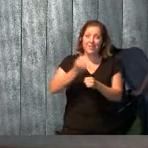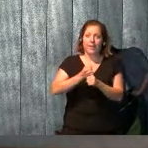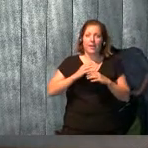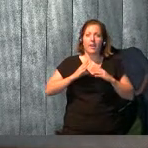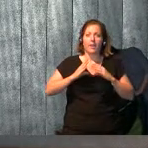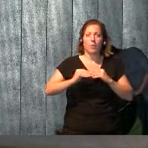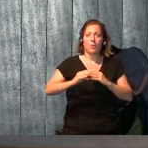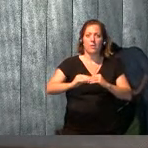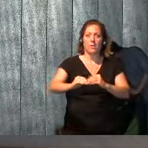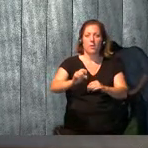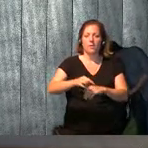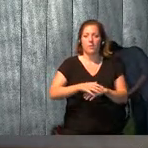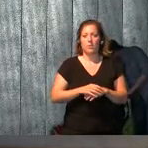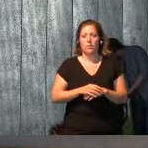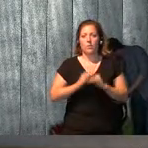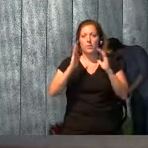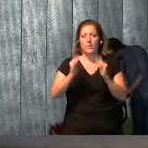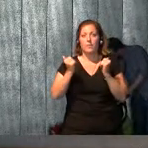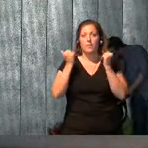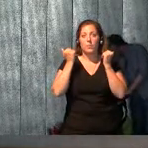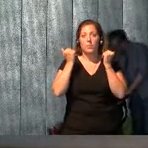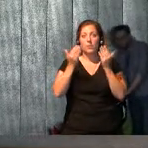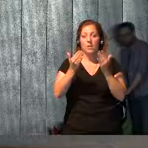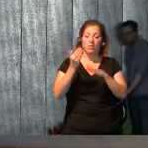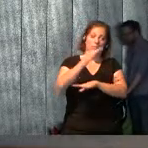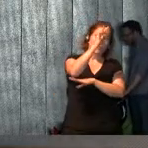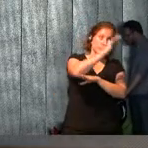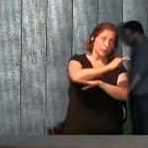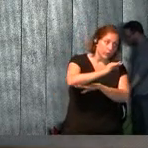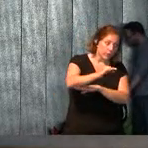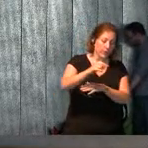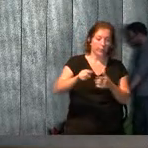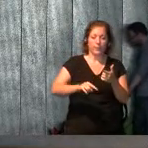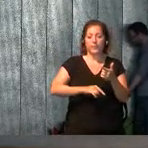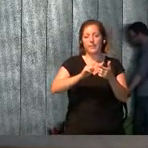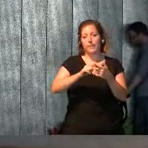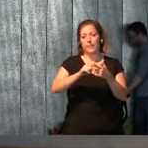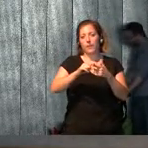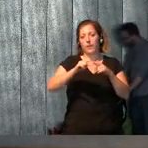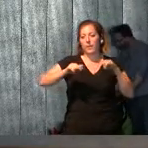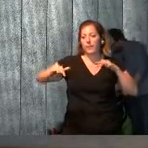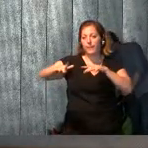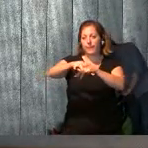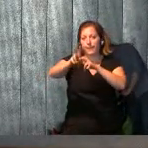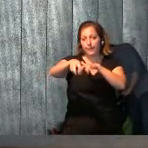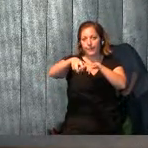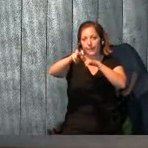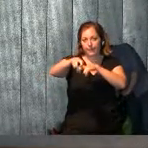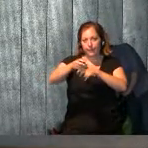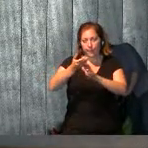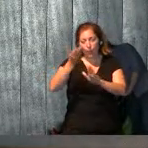C'est pour cela que toutes ces ingénieries, en architecture, en paysagerie, en autre,